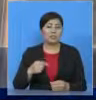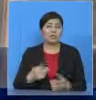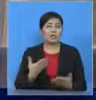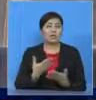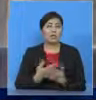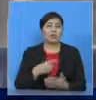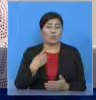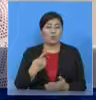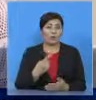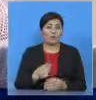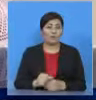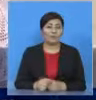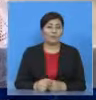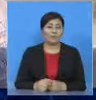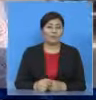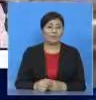кондукторов меньше.